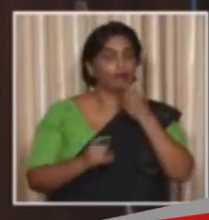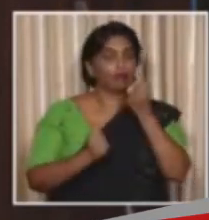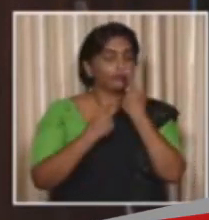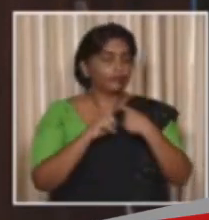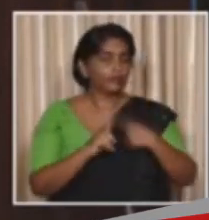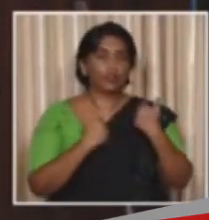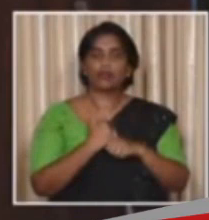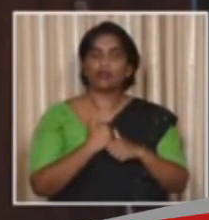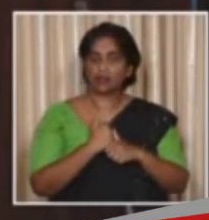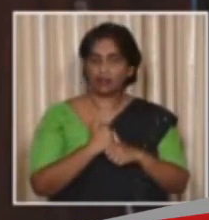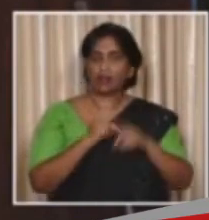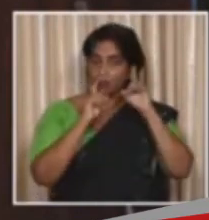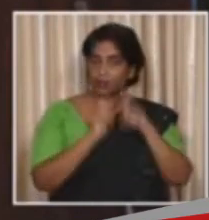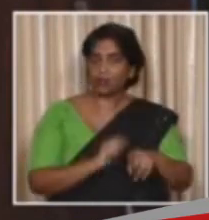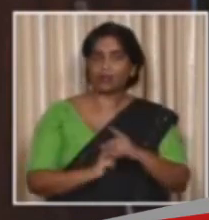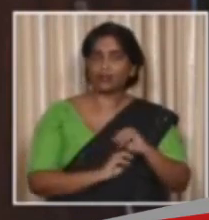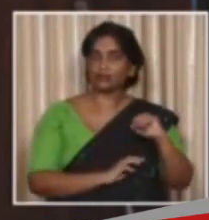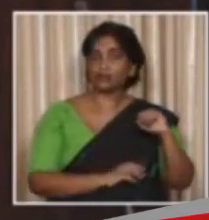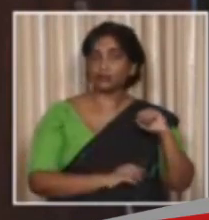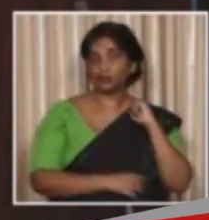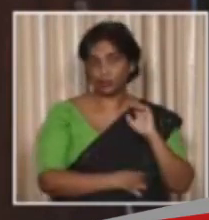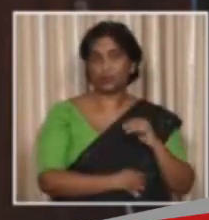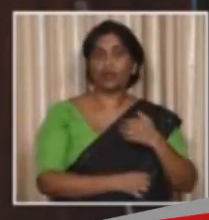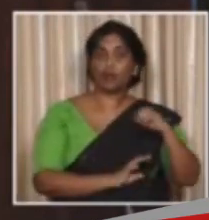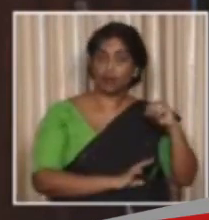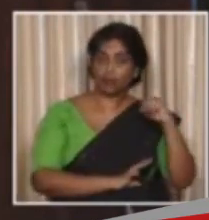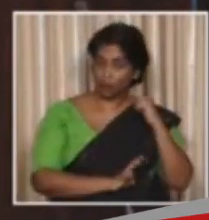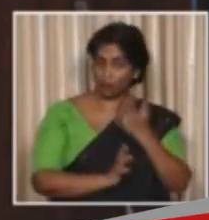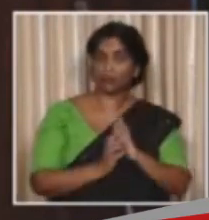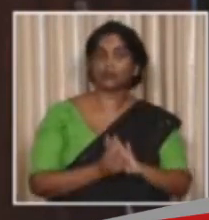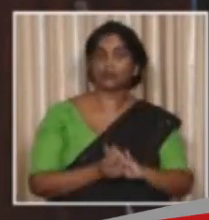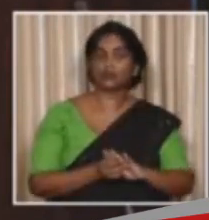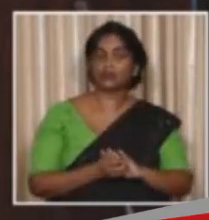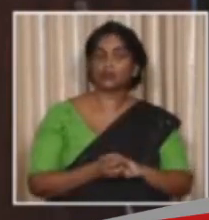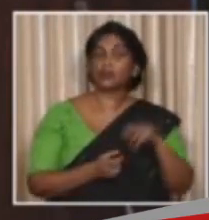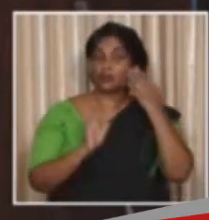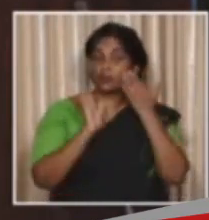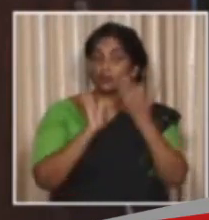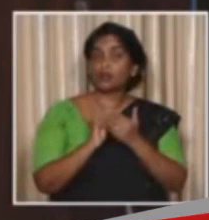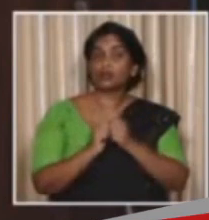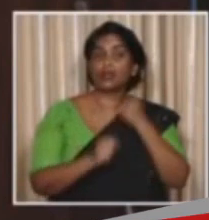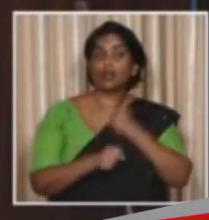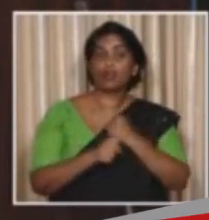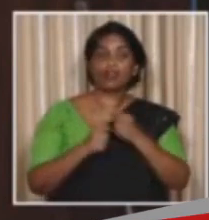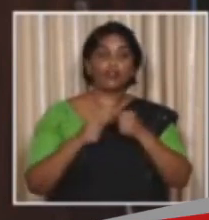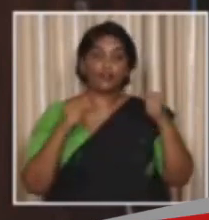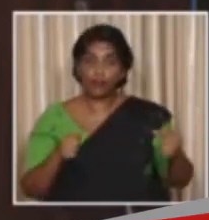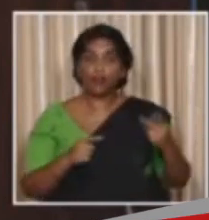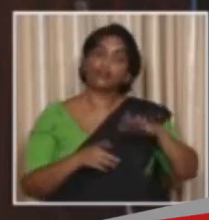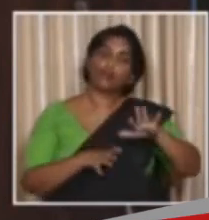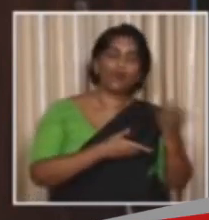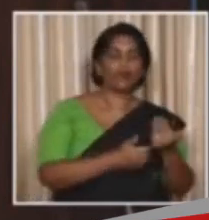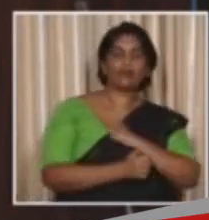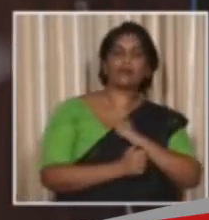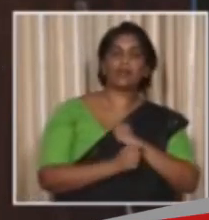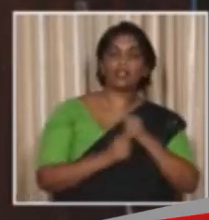ඉන්නේ මේගොල්ලෝ තමයි ගන්නේ කිරීම කරන්නේ ඒ නිසා මේ කොන්දක් තියනවලු කොන්ද තියනවා නම් ඔය මේගොල්ලෝ පෙනී සිටින්නේ මොකටද